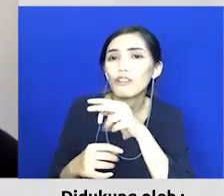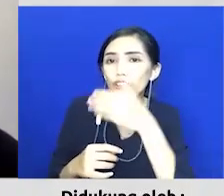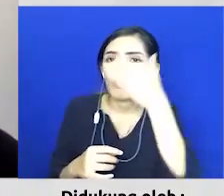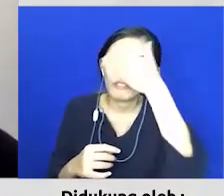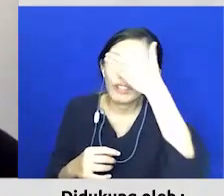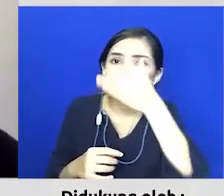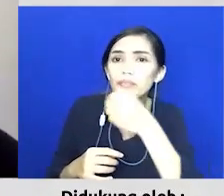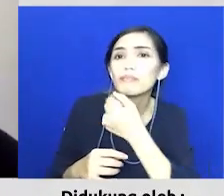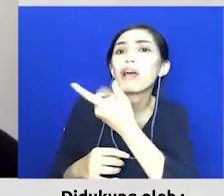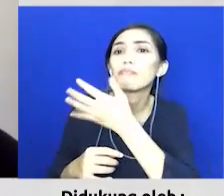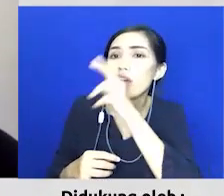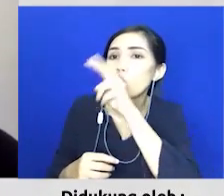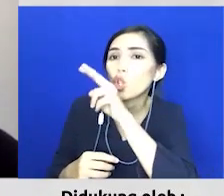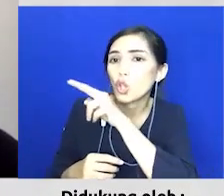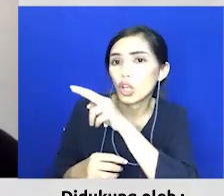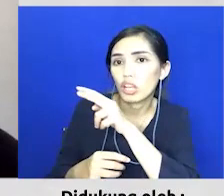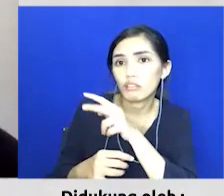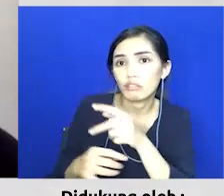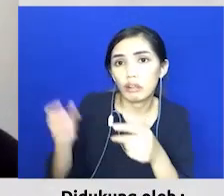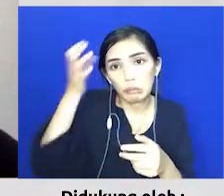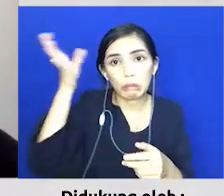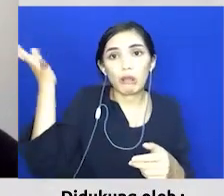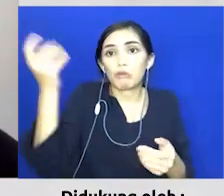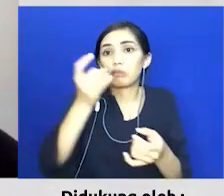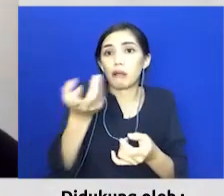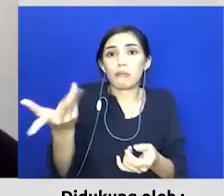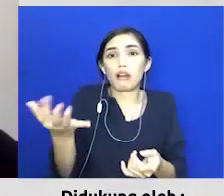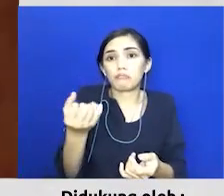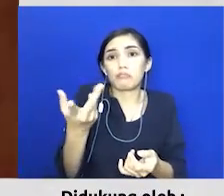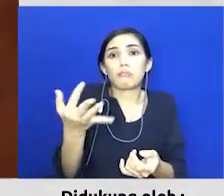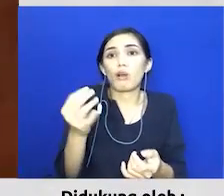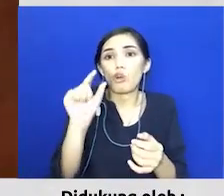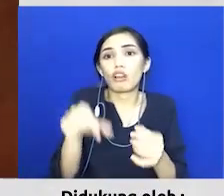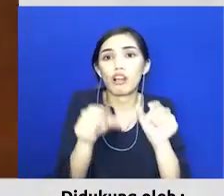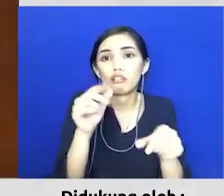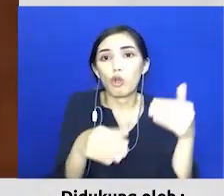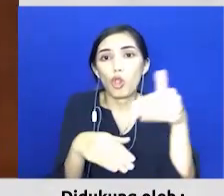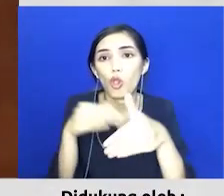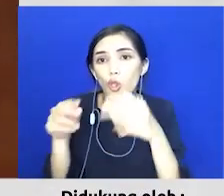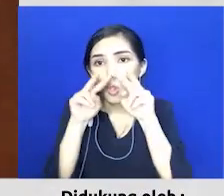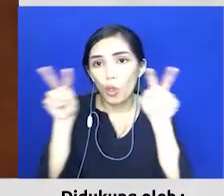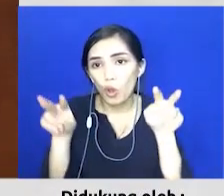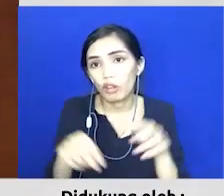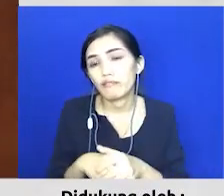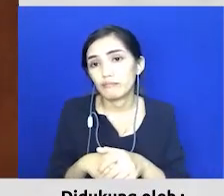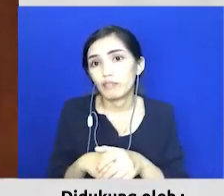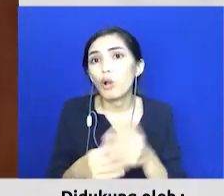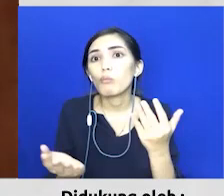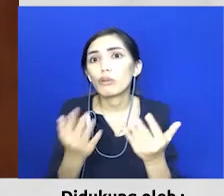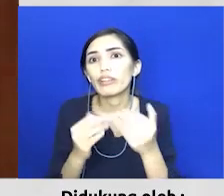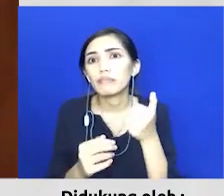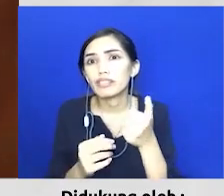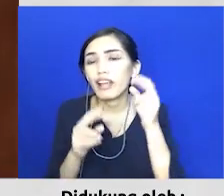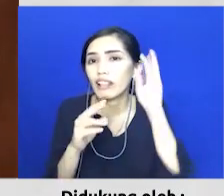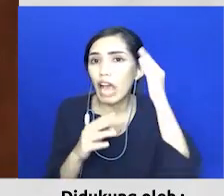Mungkin bisa diketahui sebetulnya ya, ya. Ada badan-badan yang kerjanya ngitung apa namanya? Ngitung penonton dan